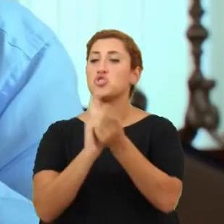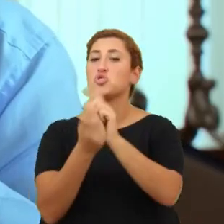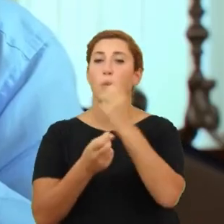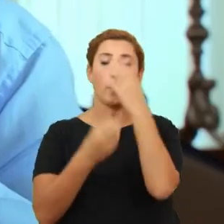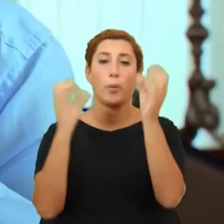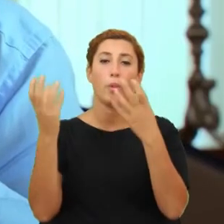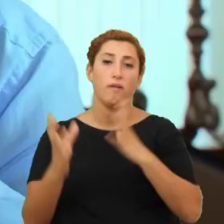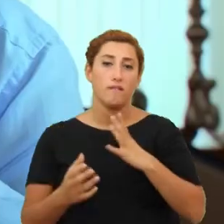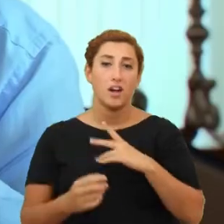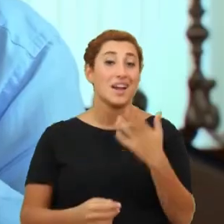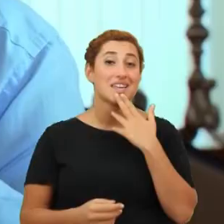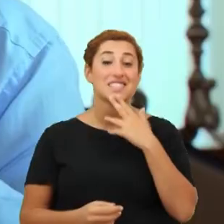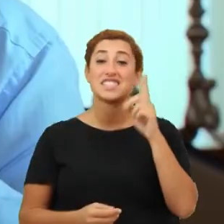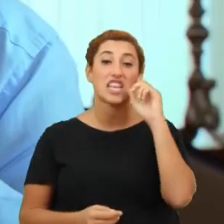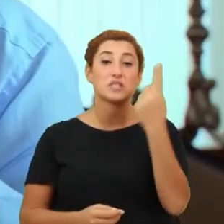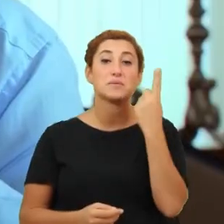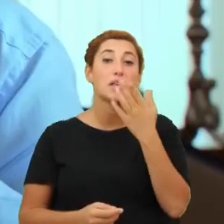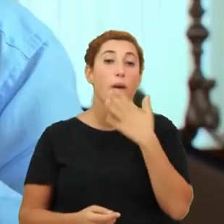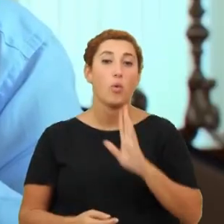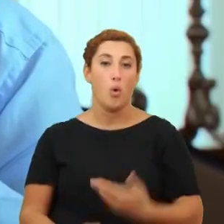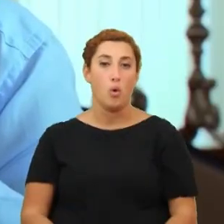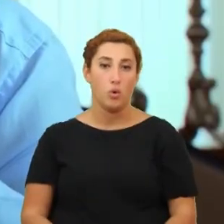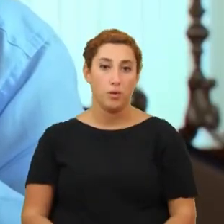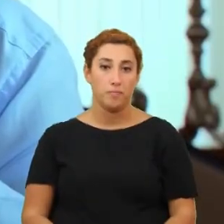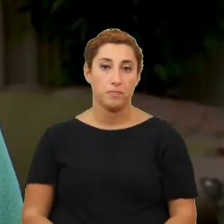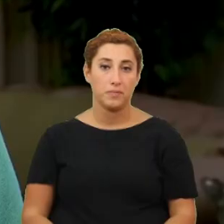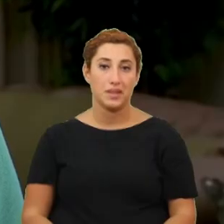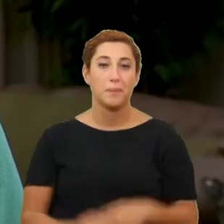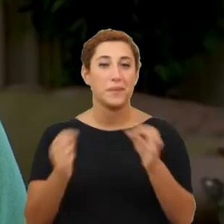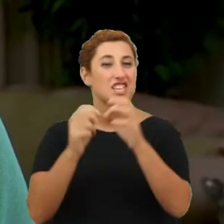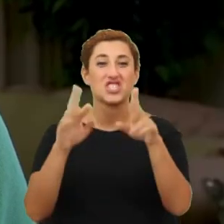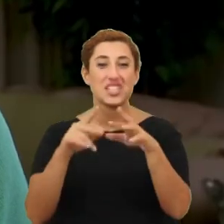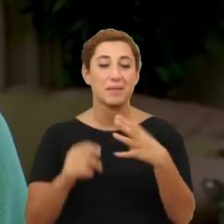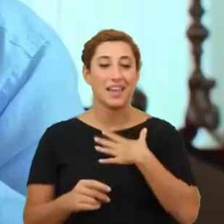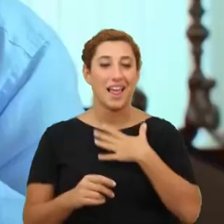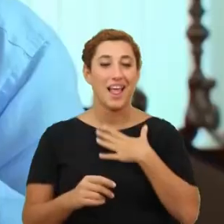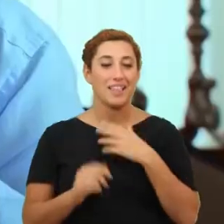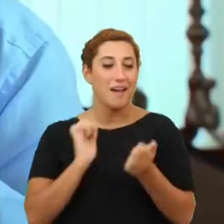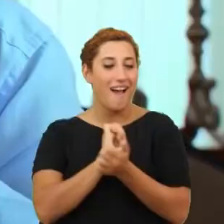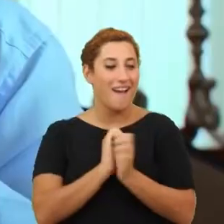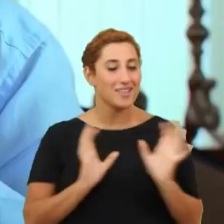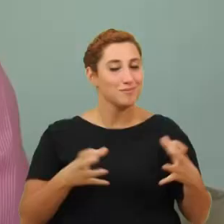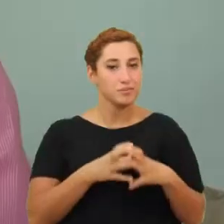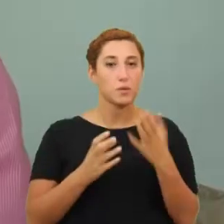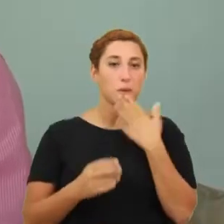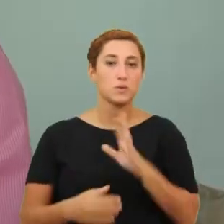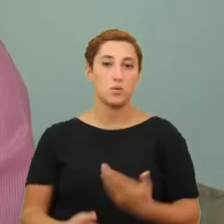var. Kızın sadece bir şeyi yok. Biricik gibi kendi kurduğu ailesi yok.